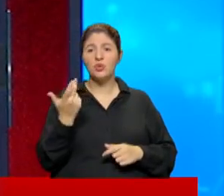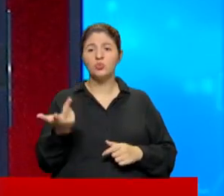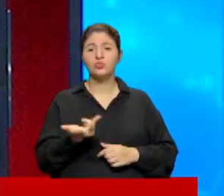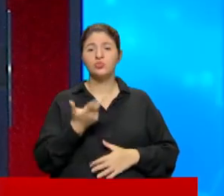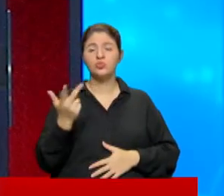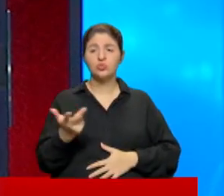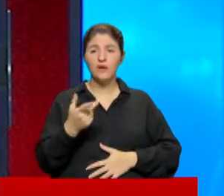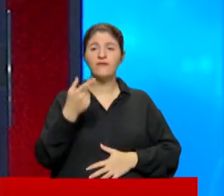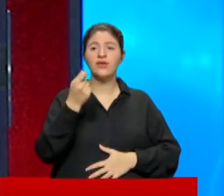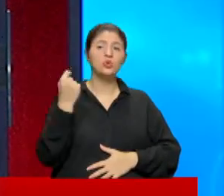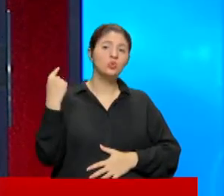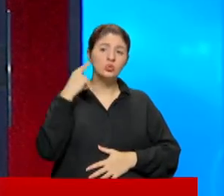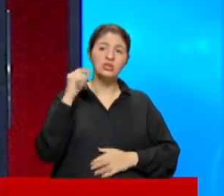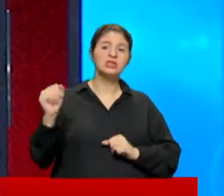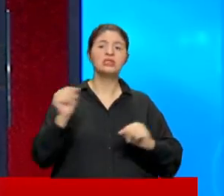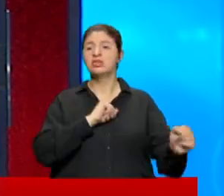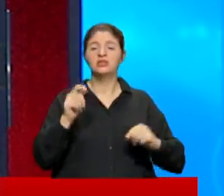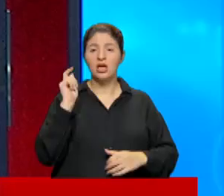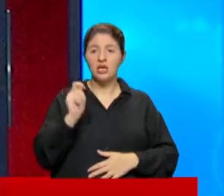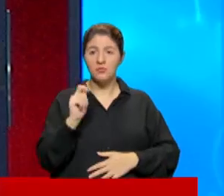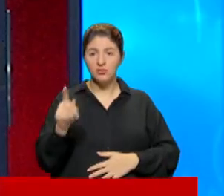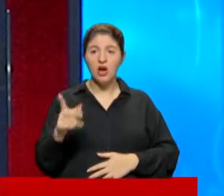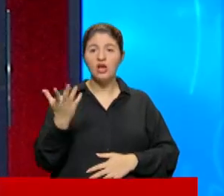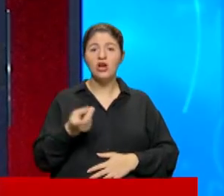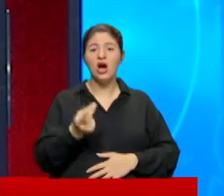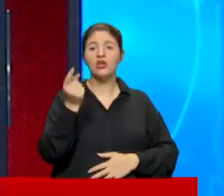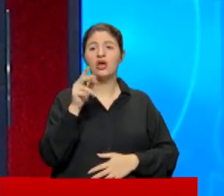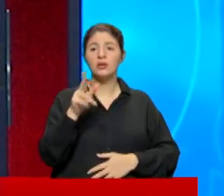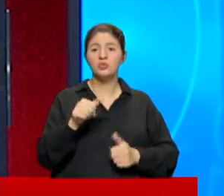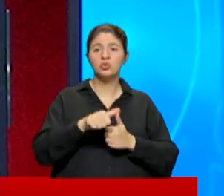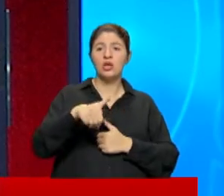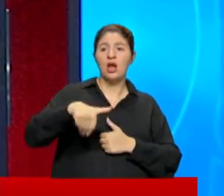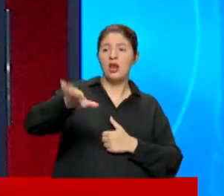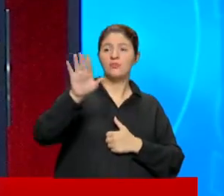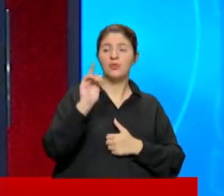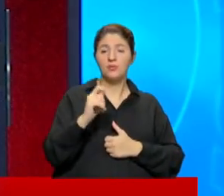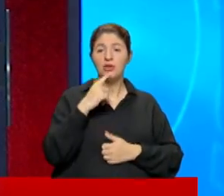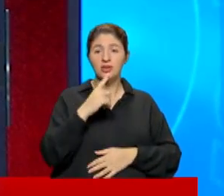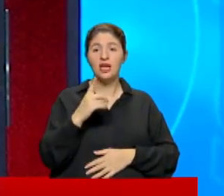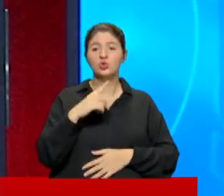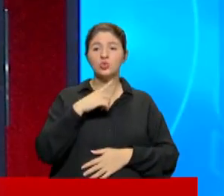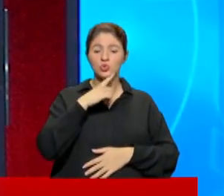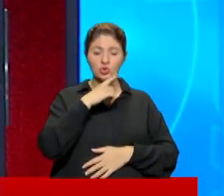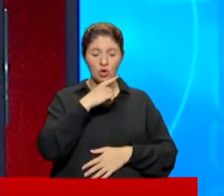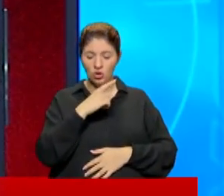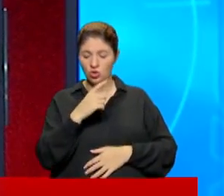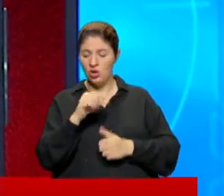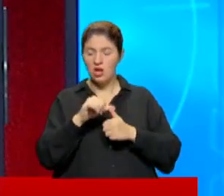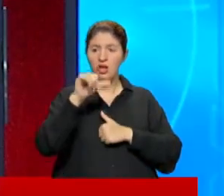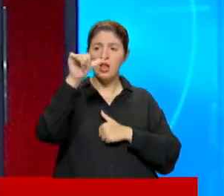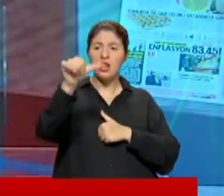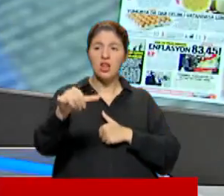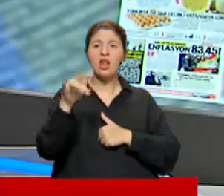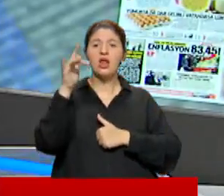arttı fiyatı duyan tepki gösteriyor adeta kaçarcasına uzaklaşıyor dedi hani zor ücra köşeler